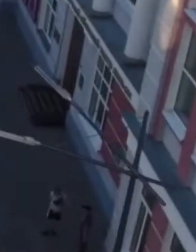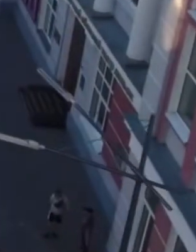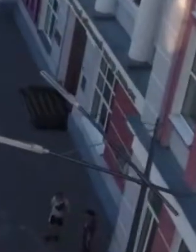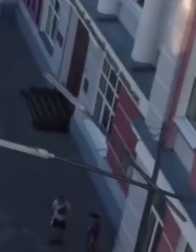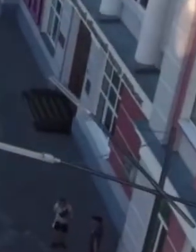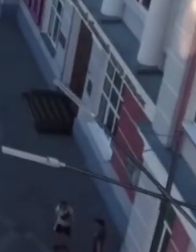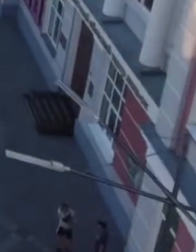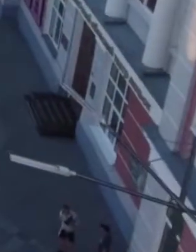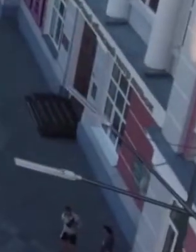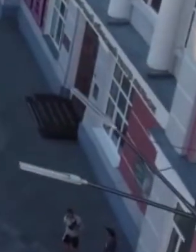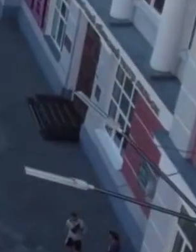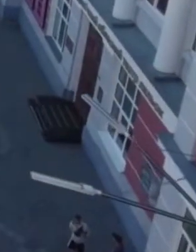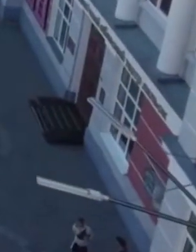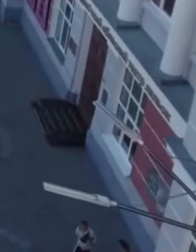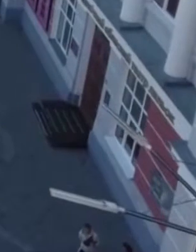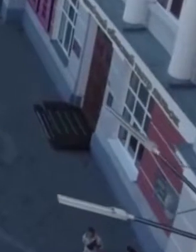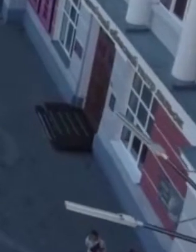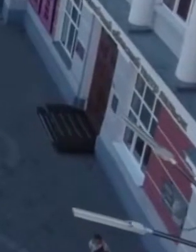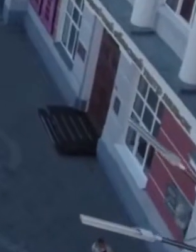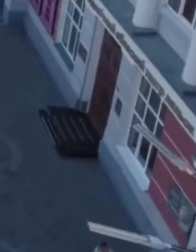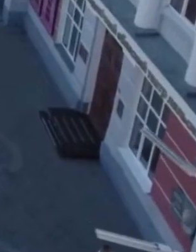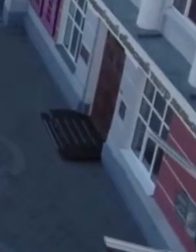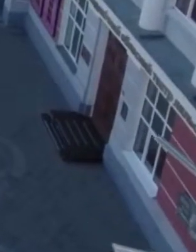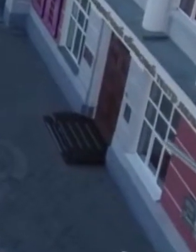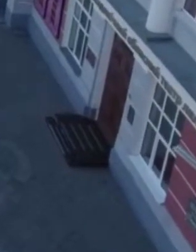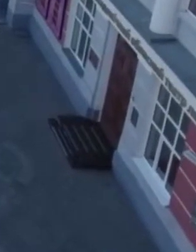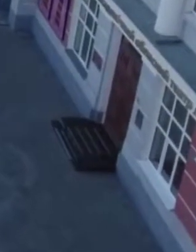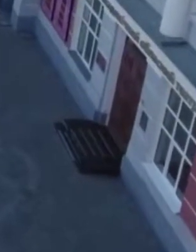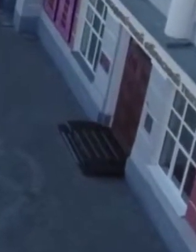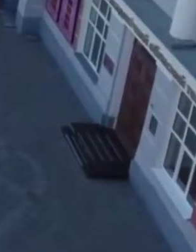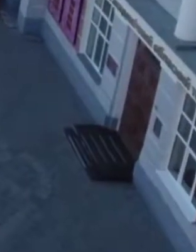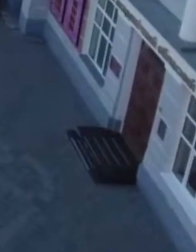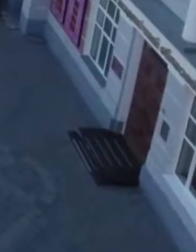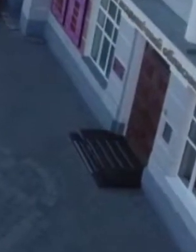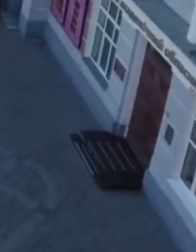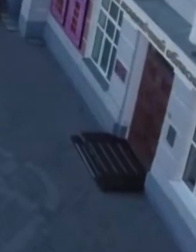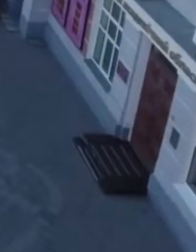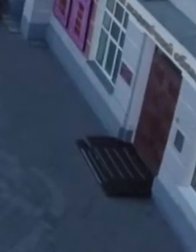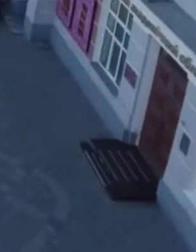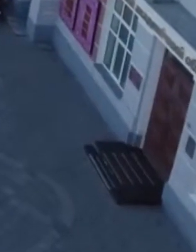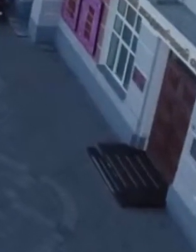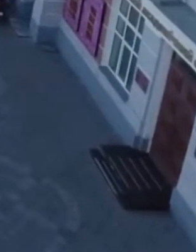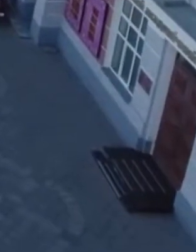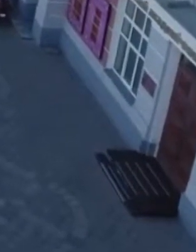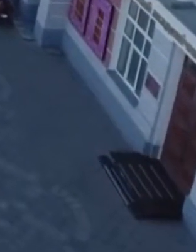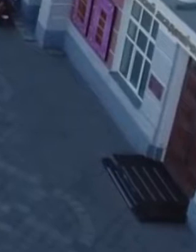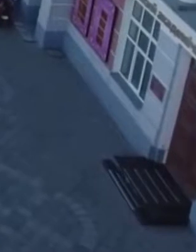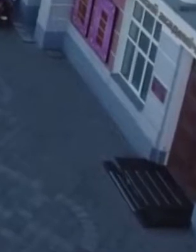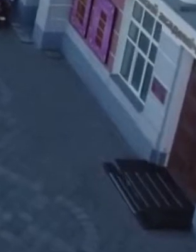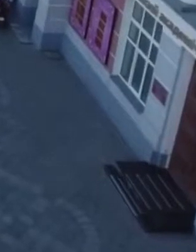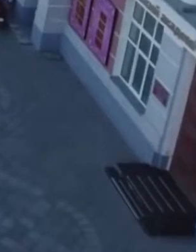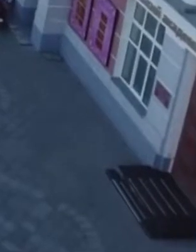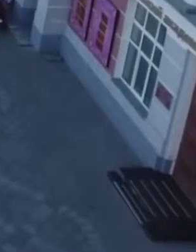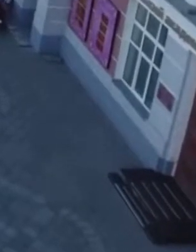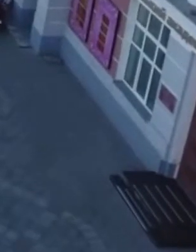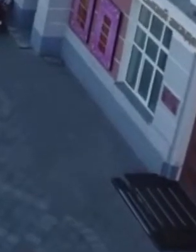до 6 метрів за секунду. Температура повітря в області вночі 12-13 градусів вище нуля, в день від 15 до 20 градусів